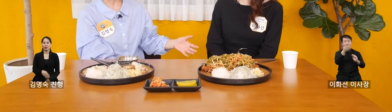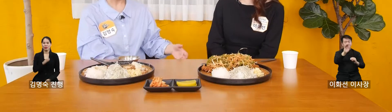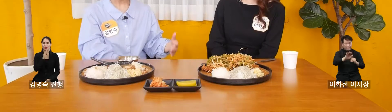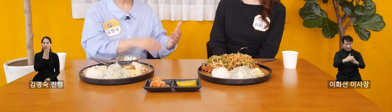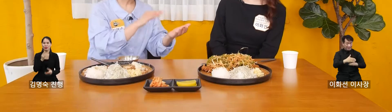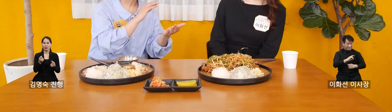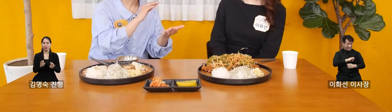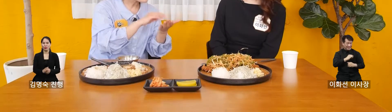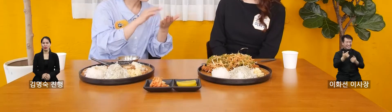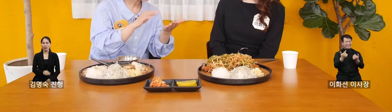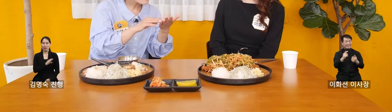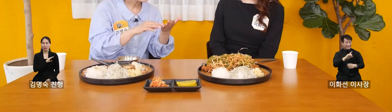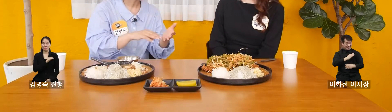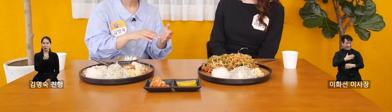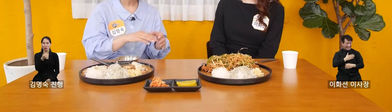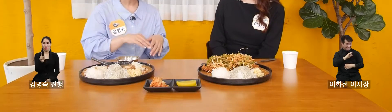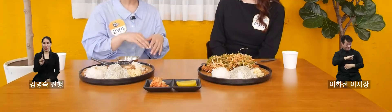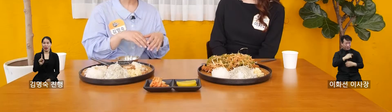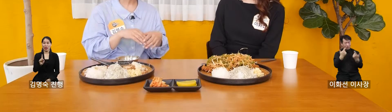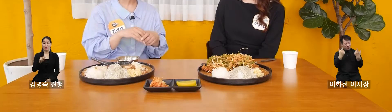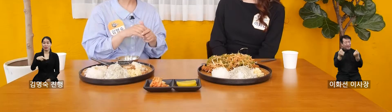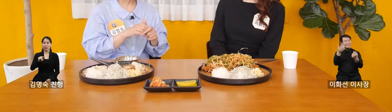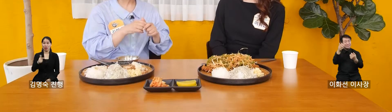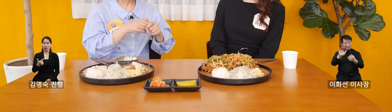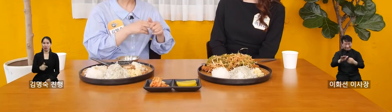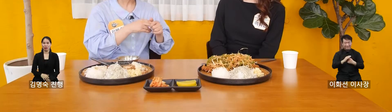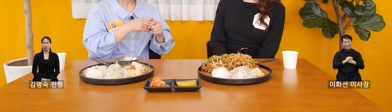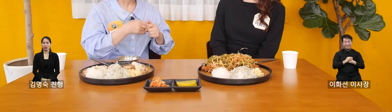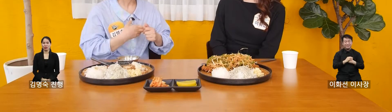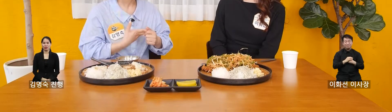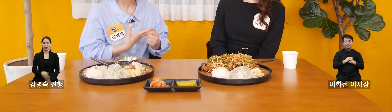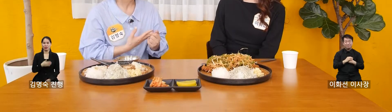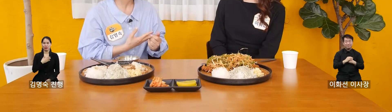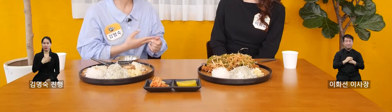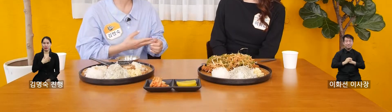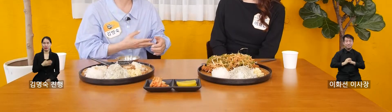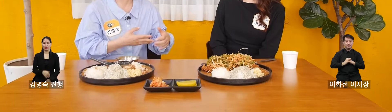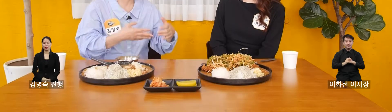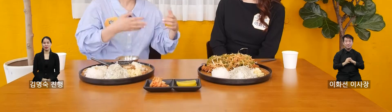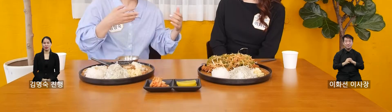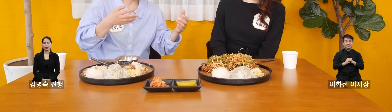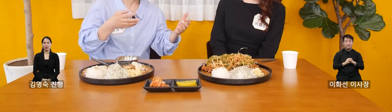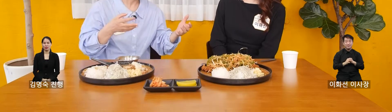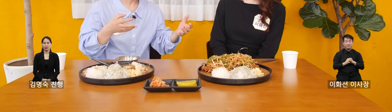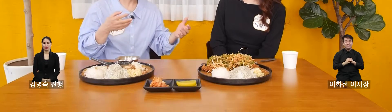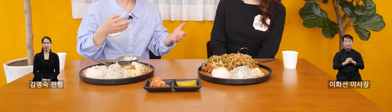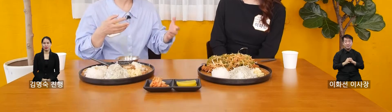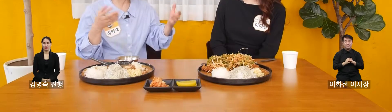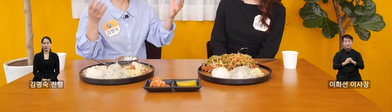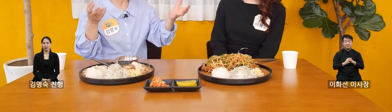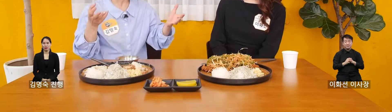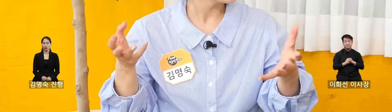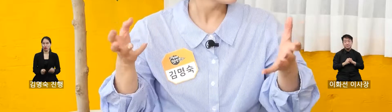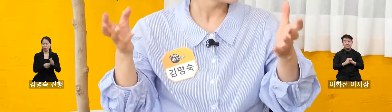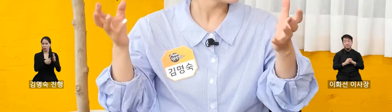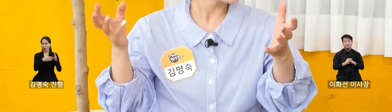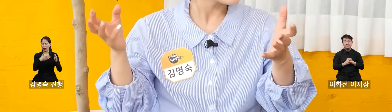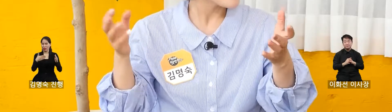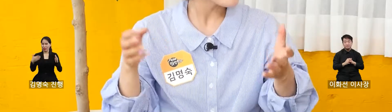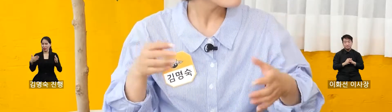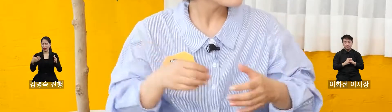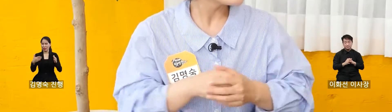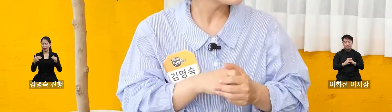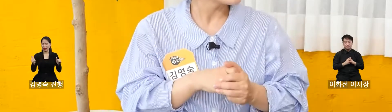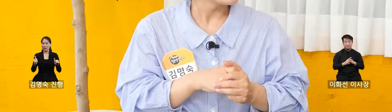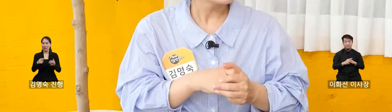예, 그 이름이 화선 네. 그러니까 뭐 제가 뭐 신학 그 우리 네. 유명하신 아, 네,